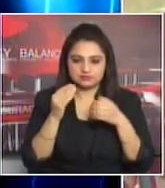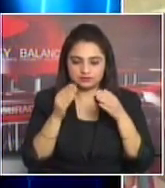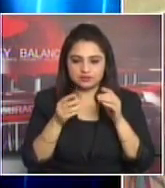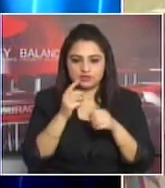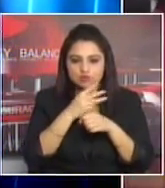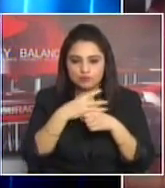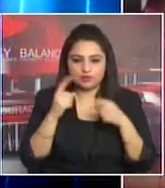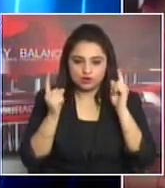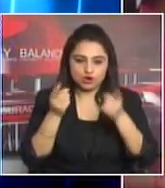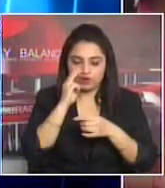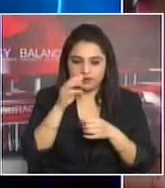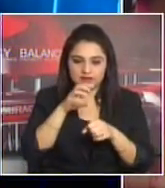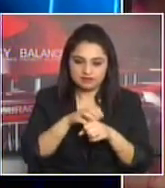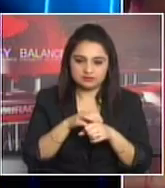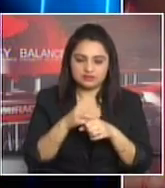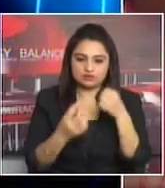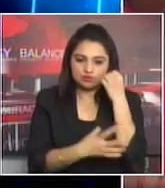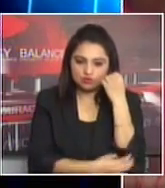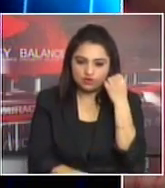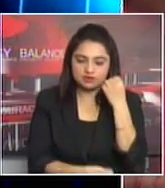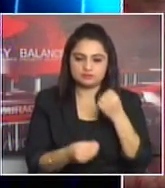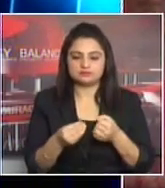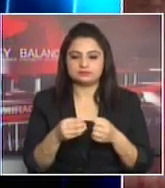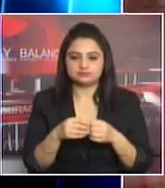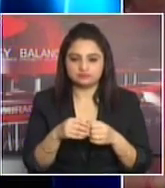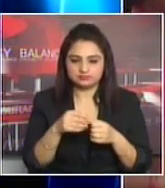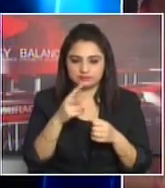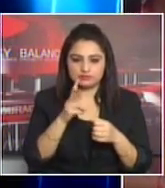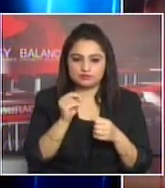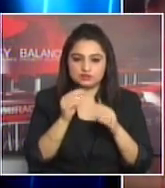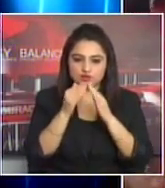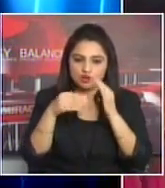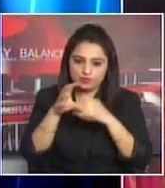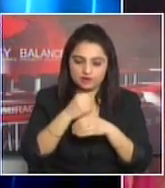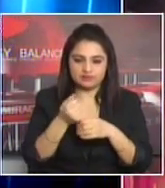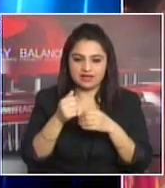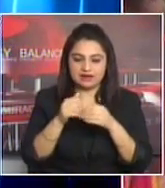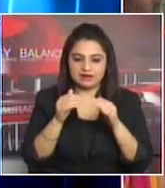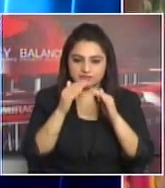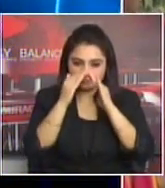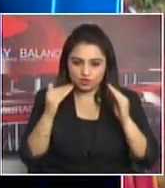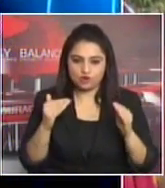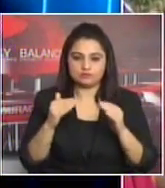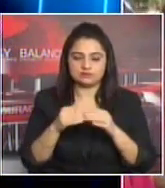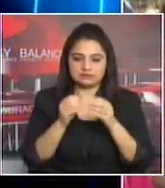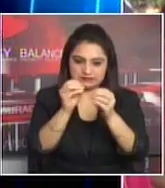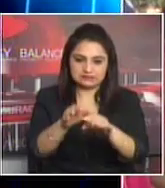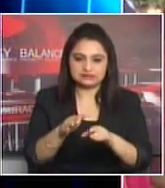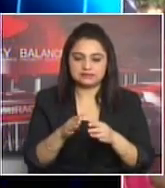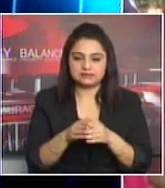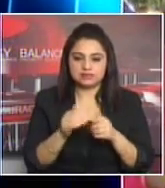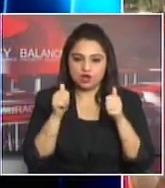नम्बर 1 का गरिब, विपन्न तथा असहाय 20 परिवारलाई जस्तापाता हस्तान्तरण गरी